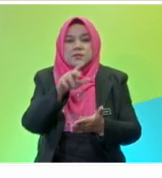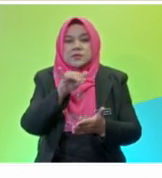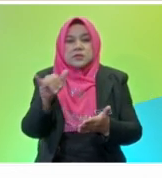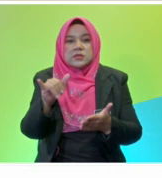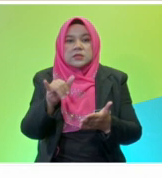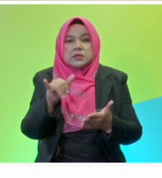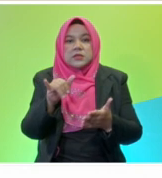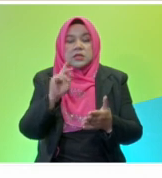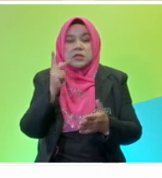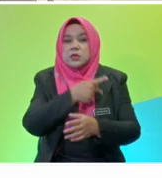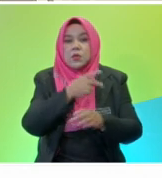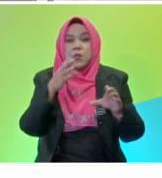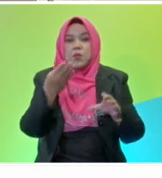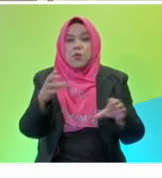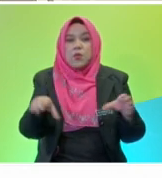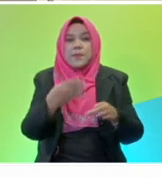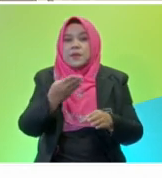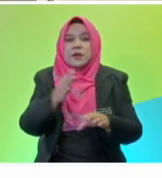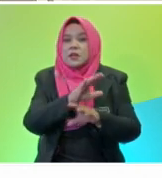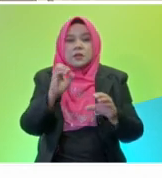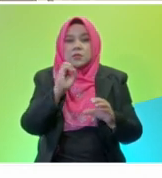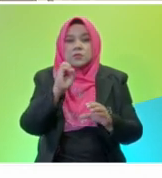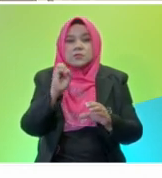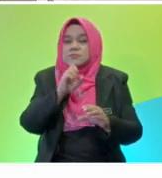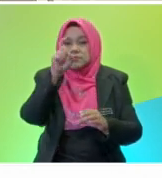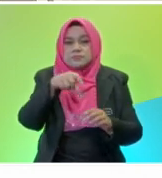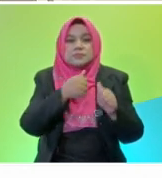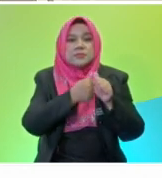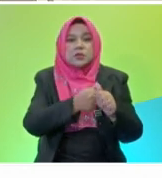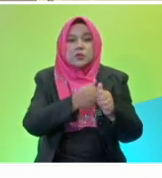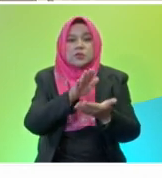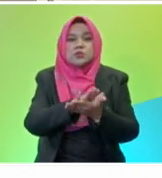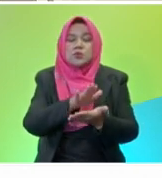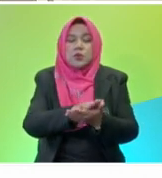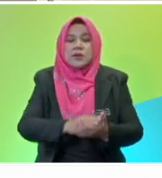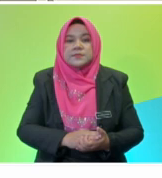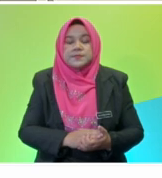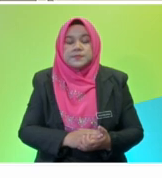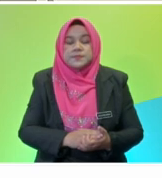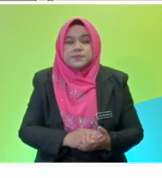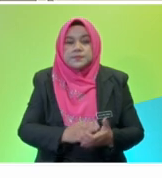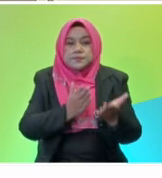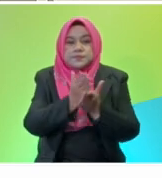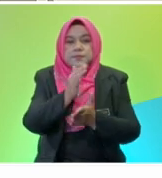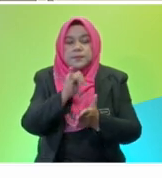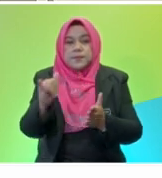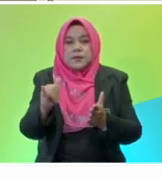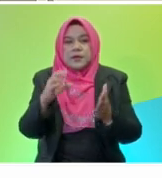Oke seterusnya kalau kita tengok kepada standar pembelajaran